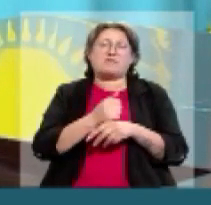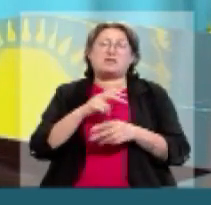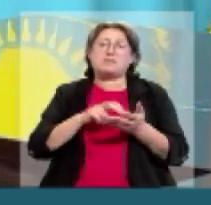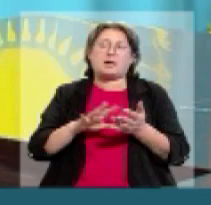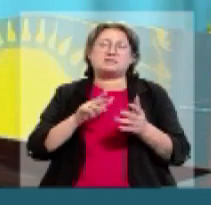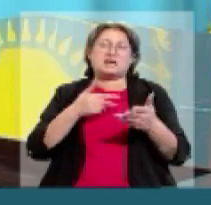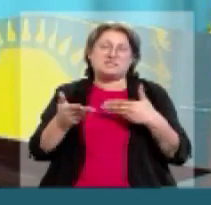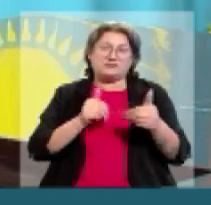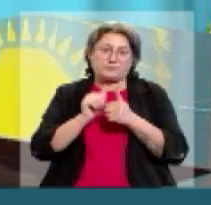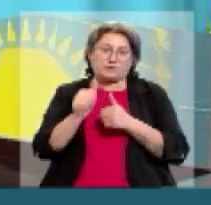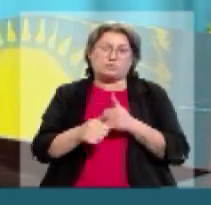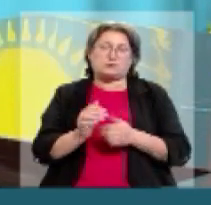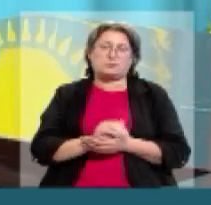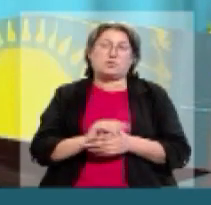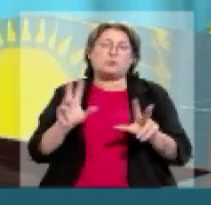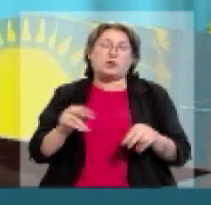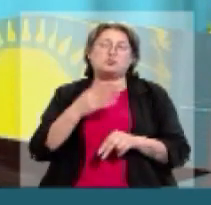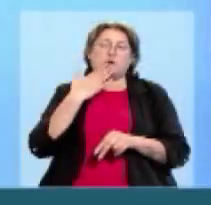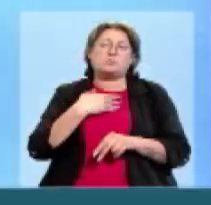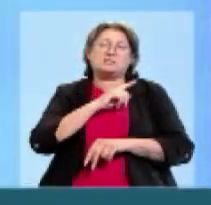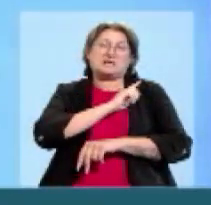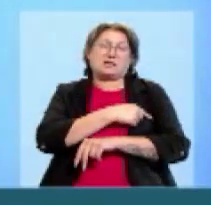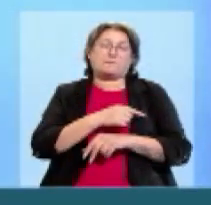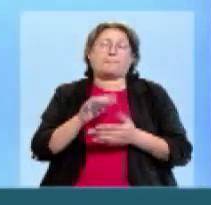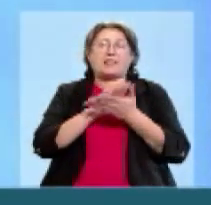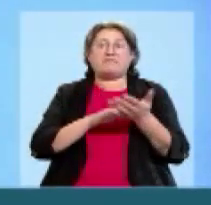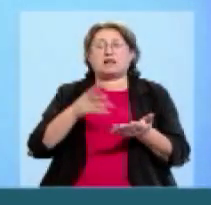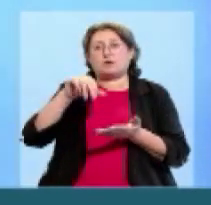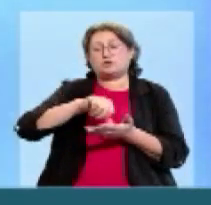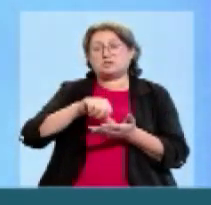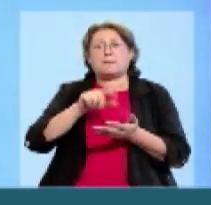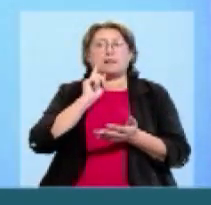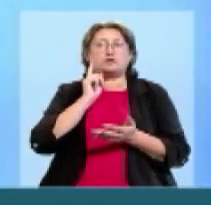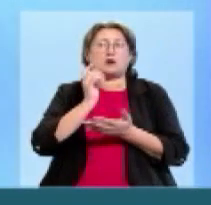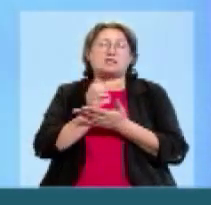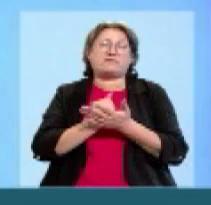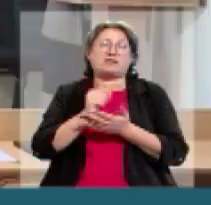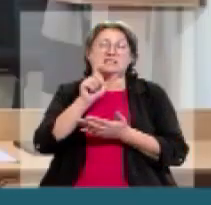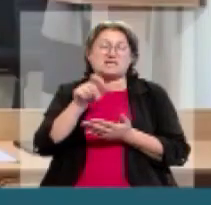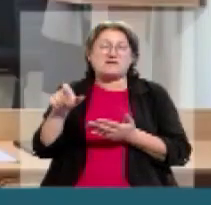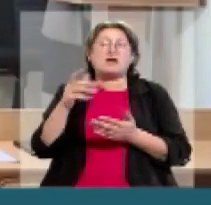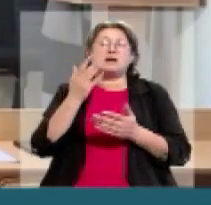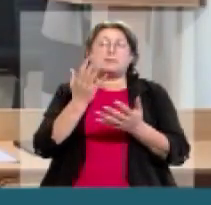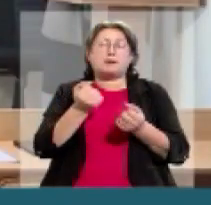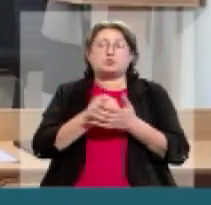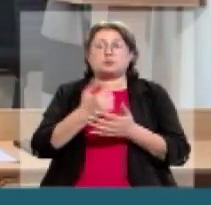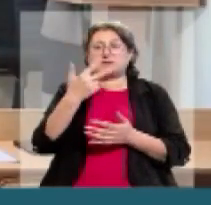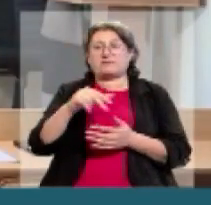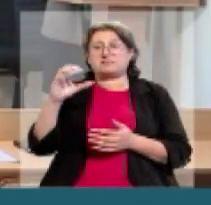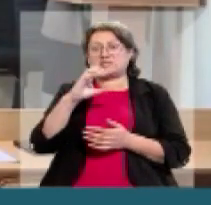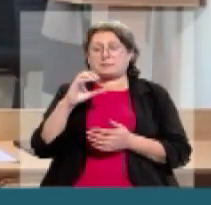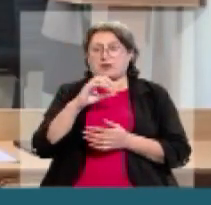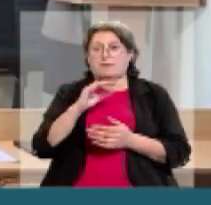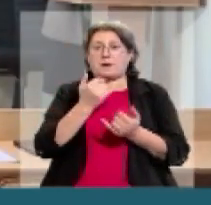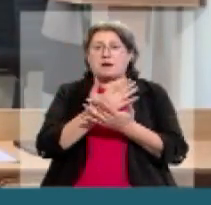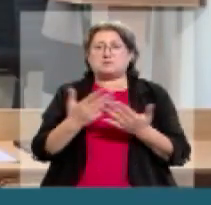но идти вперед. Удача любит сильных. Заявки для участия в молодежном кадровом резерве принимаются до 30 сентября